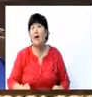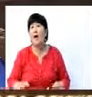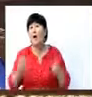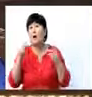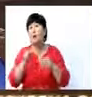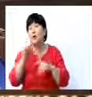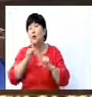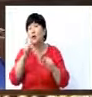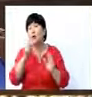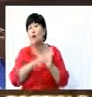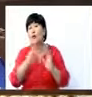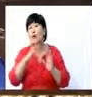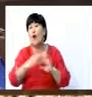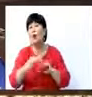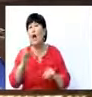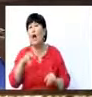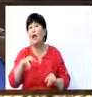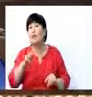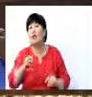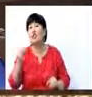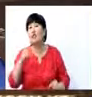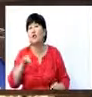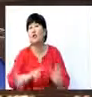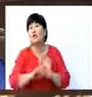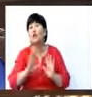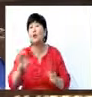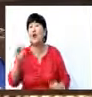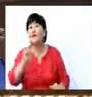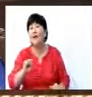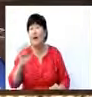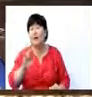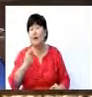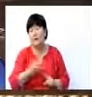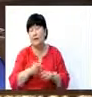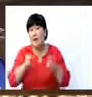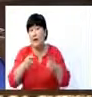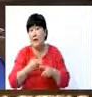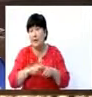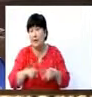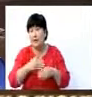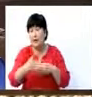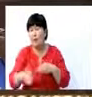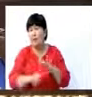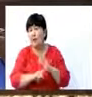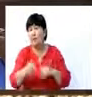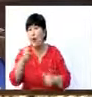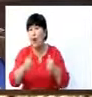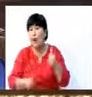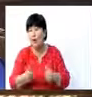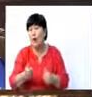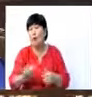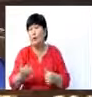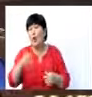Капитальный ремонт школы номер 181 аула Алмала Шиерийского района начался только в августе. Также есть опасность, что из-за позднего прохождения конкурса